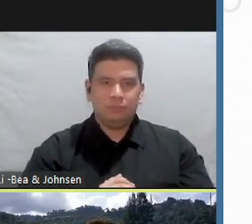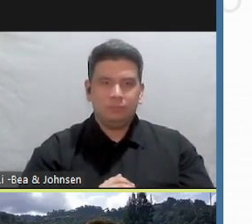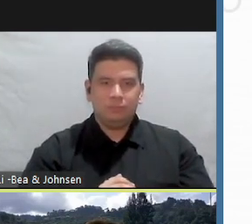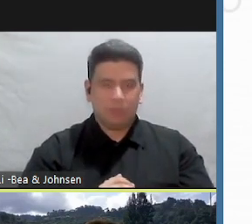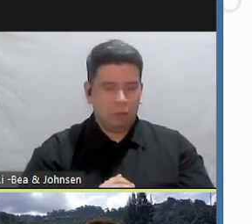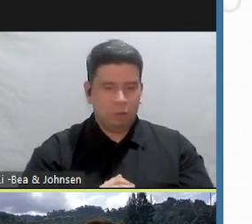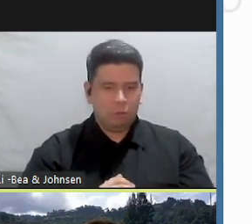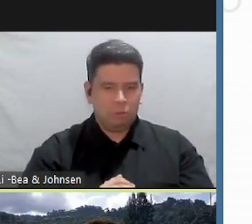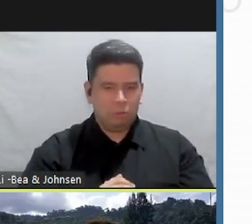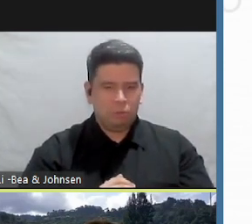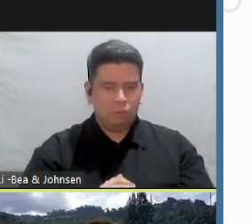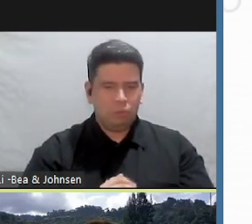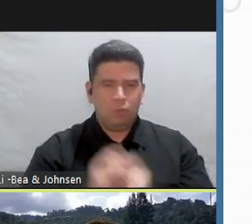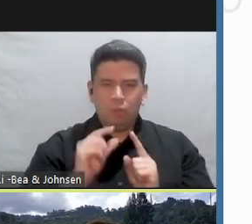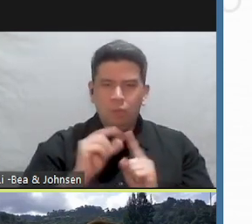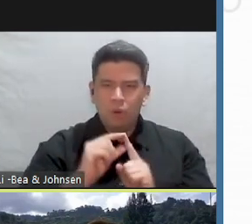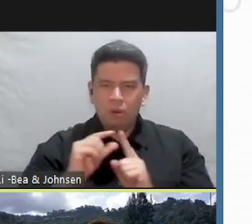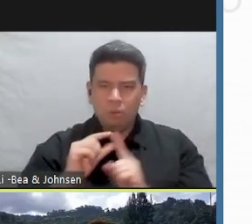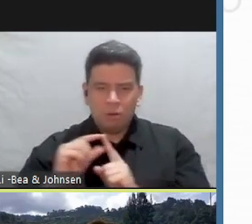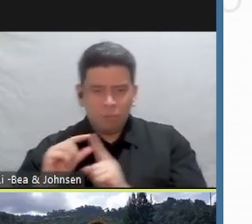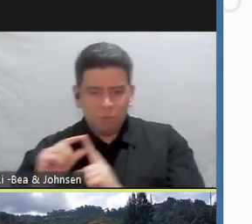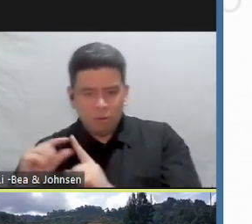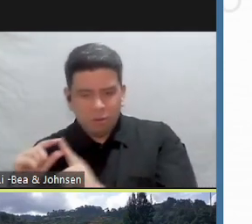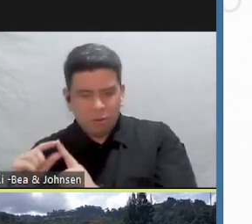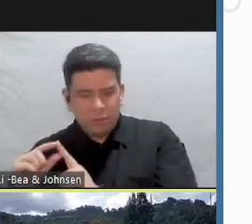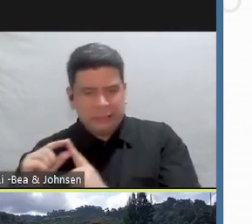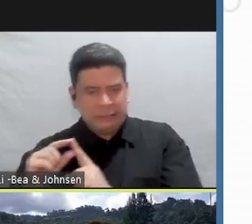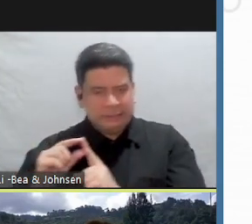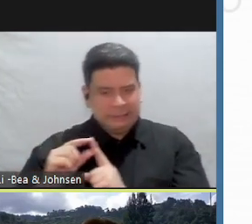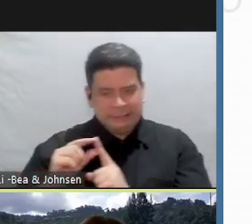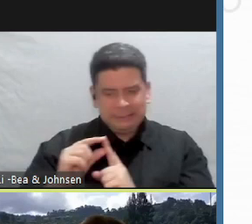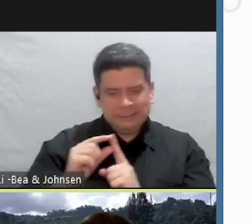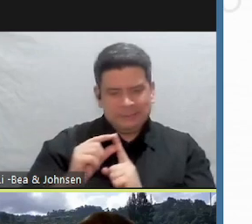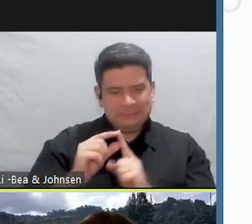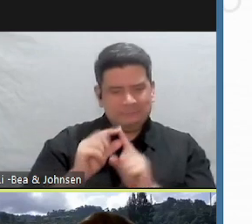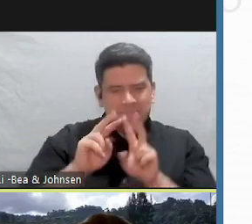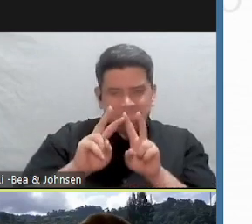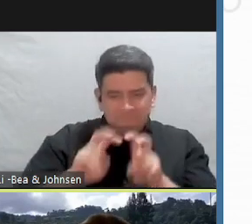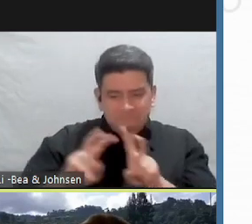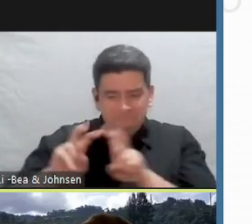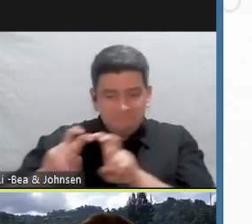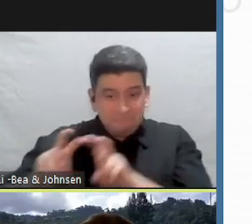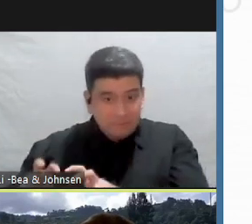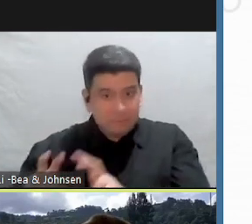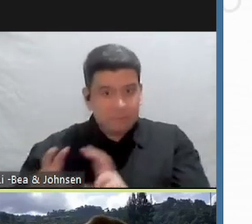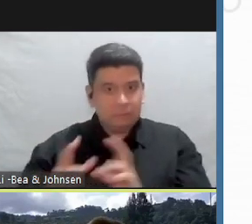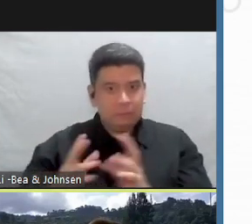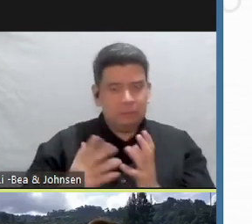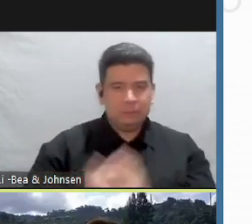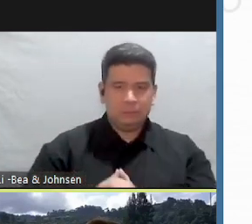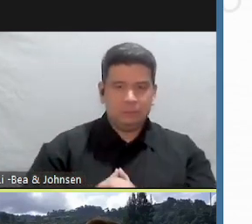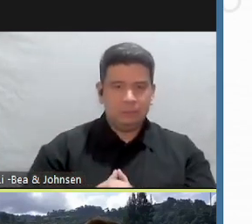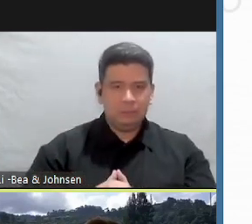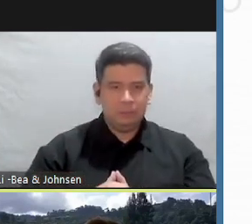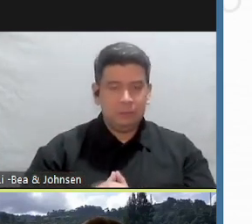lagyan ba to ng hyphen, etc. No? So, hindi lang ito naging spoken